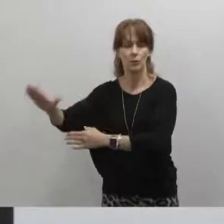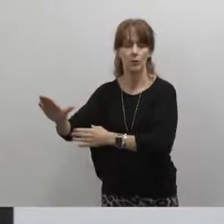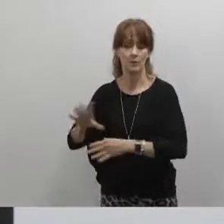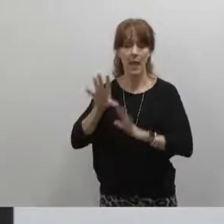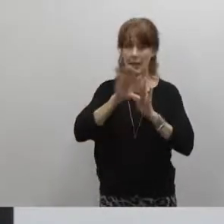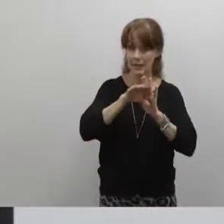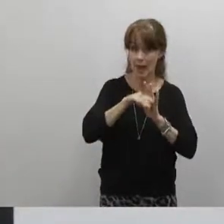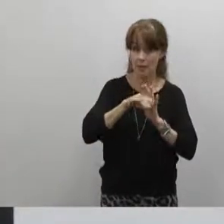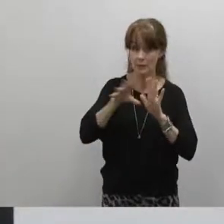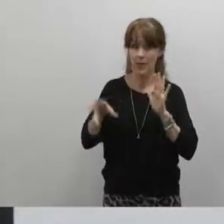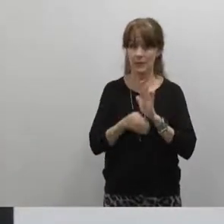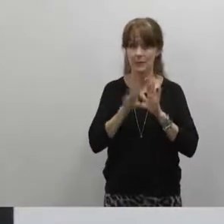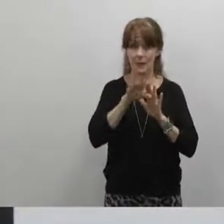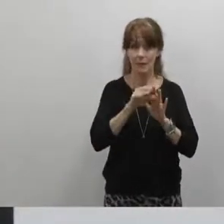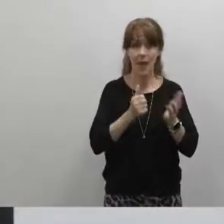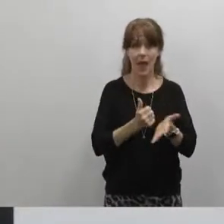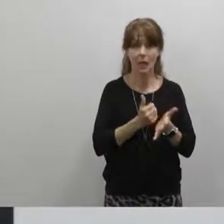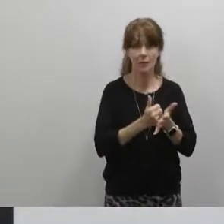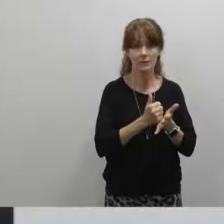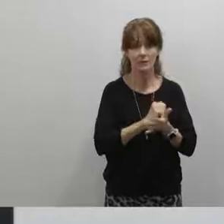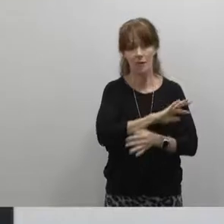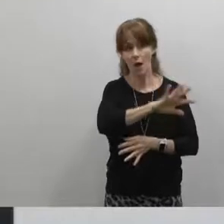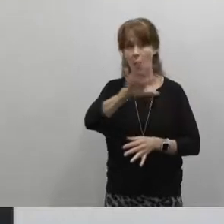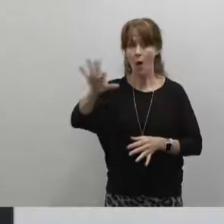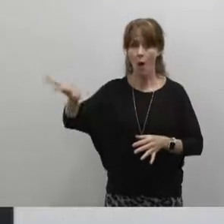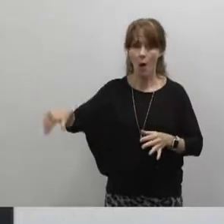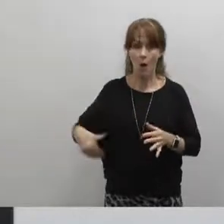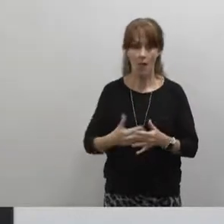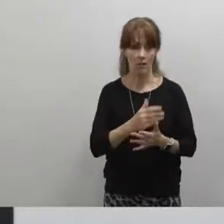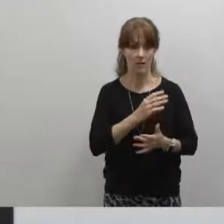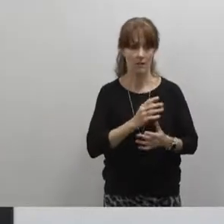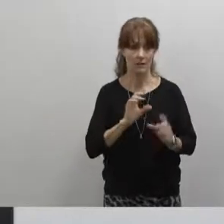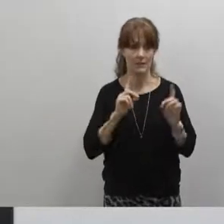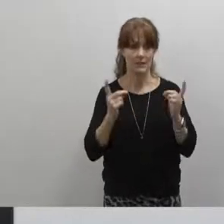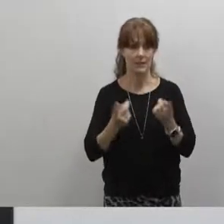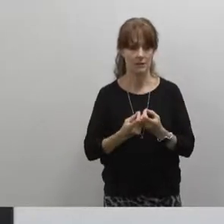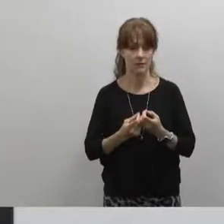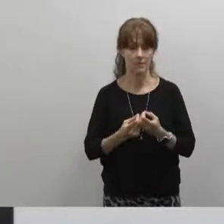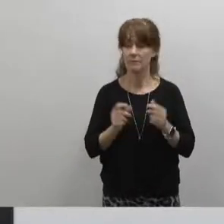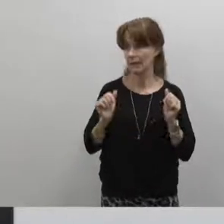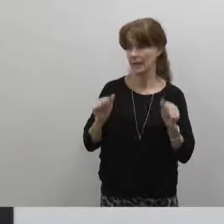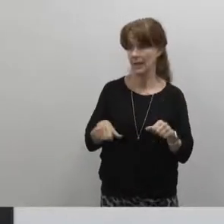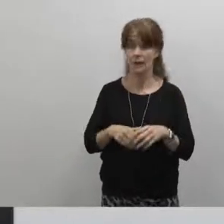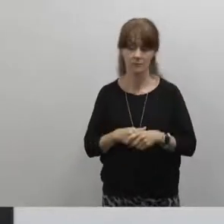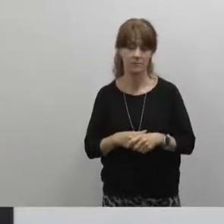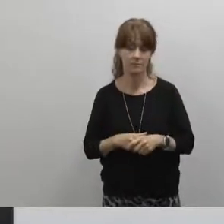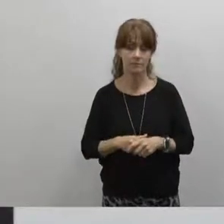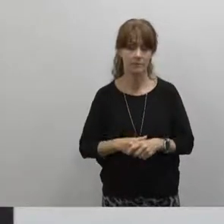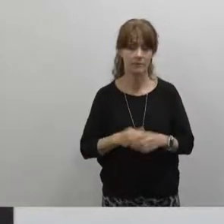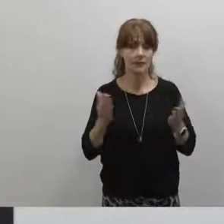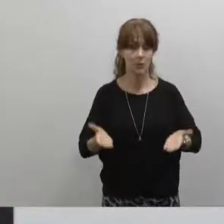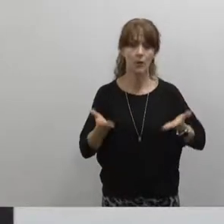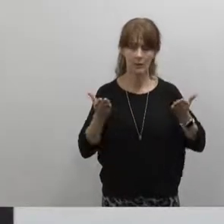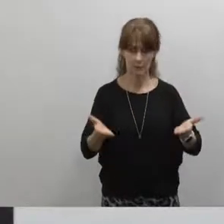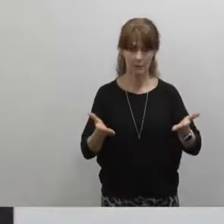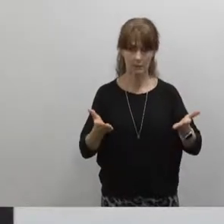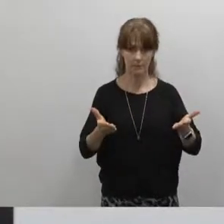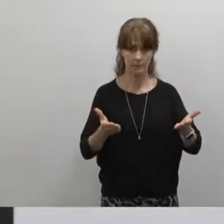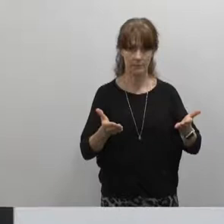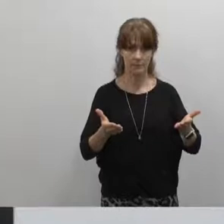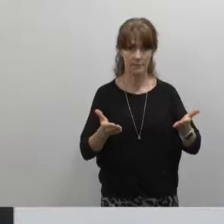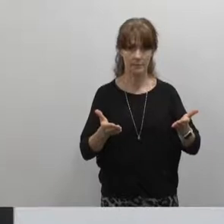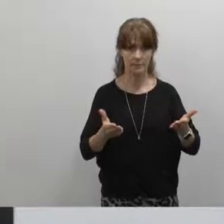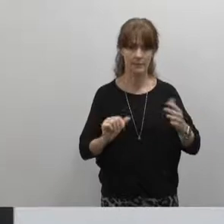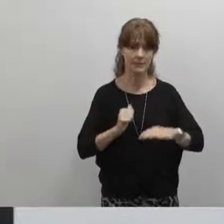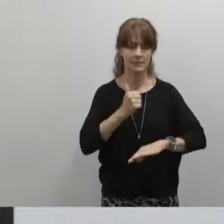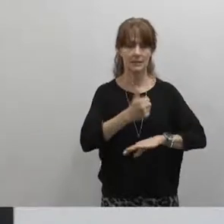khi mà bạn vậy rồi hai áp biển camera thọt cho mình thay ai chui dương hay nó phải ai chui bàn nên chỉ cả ăn